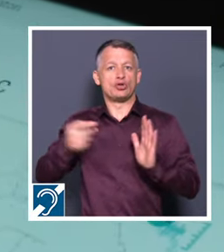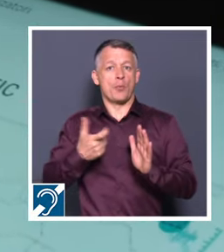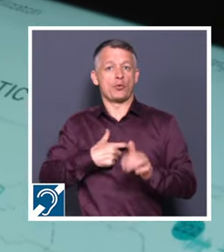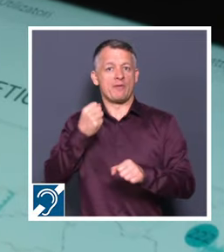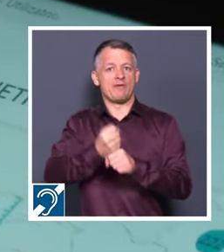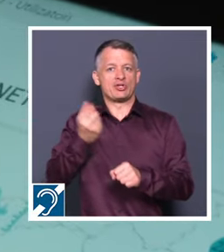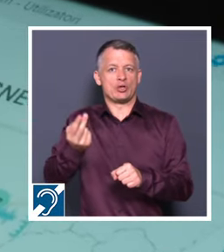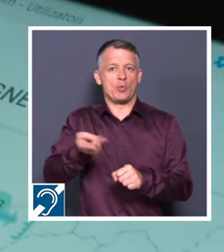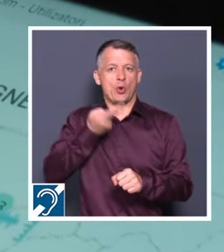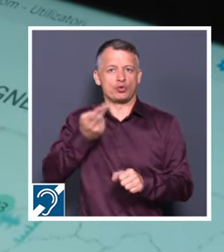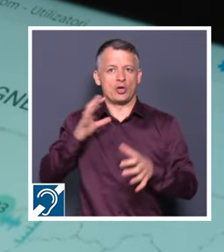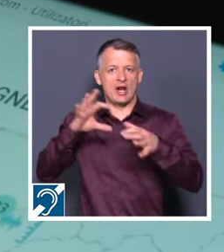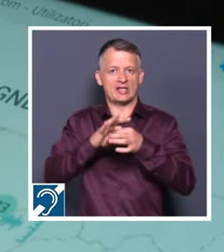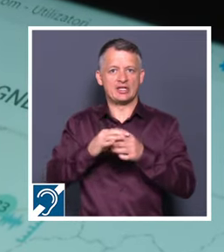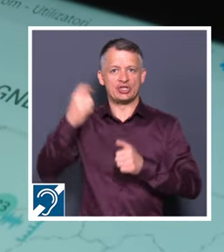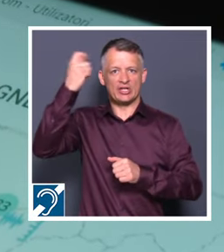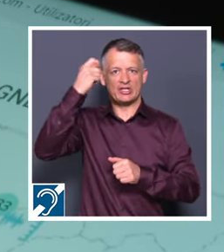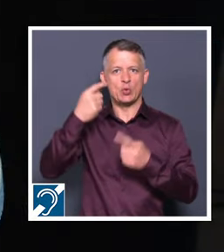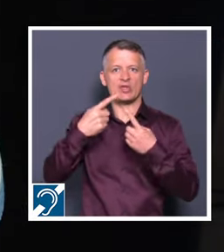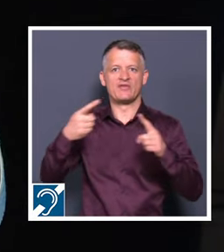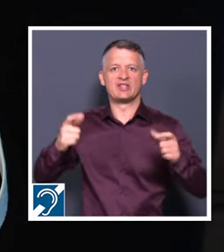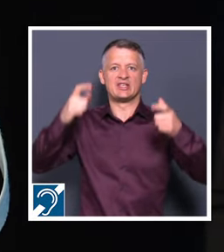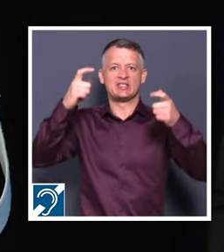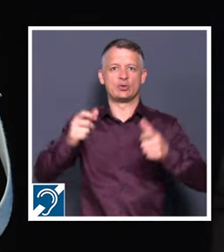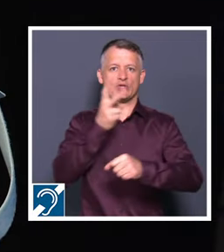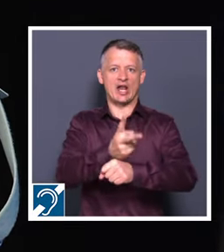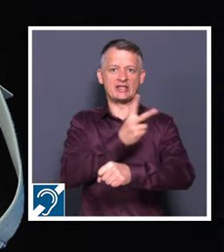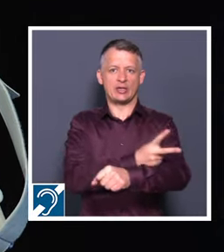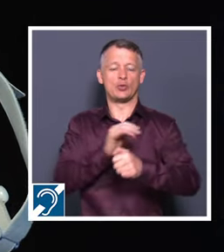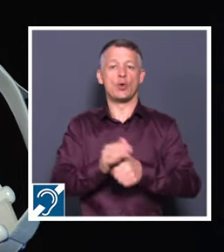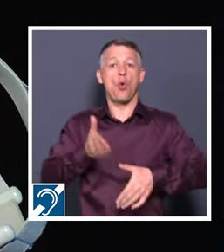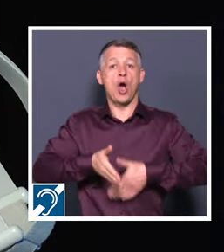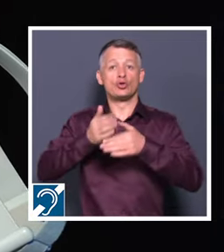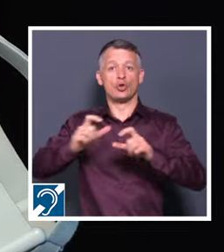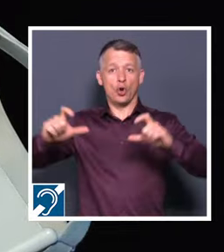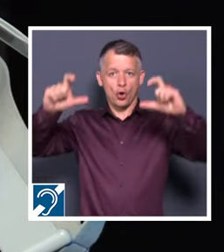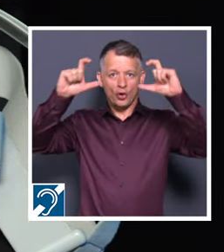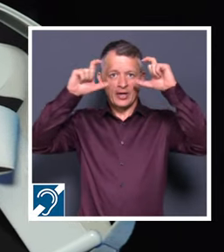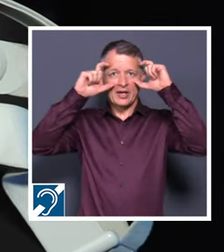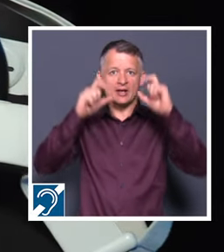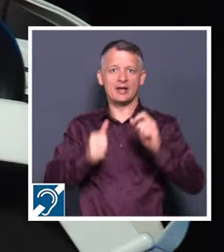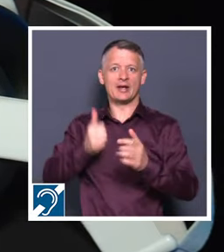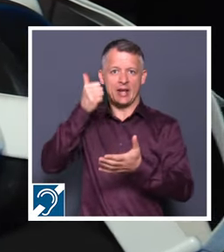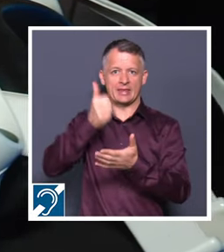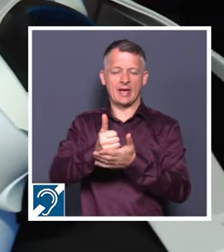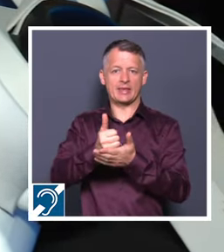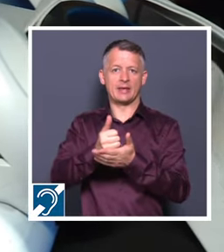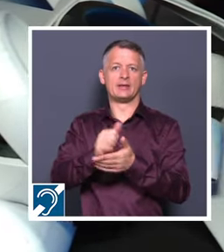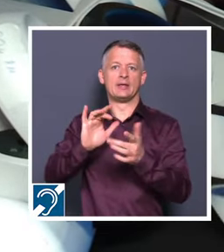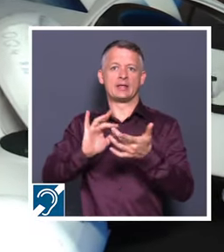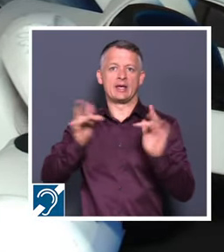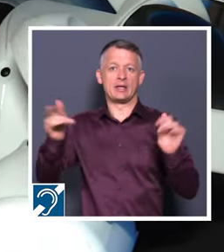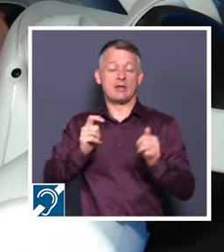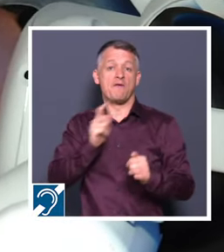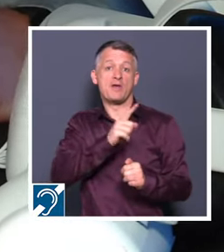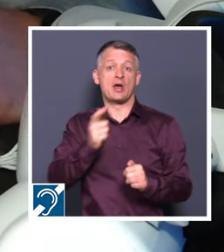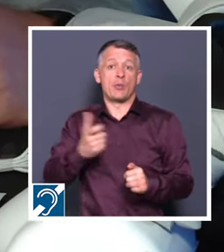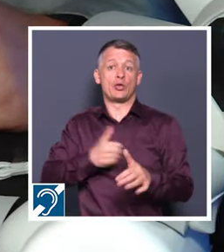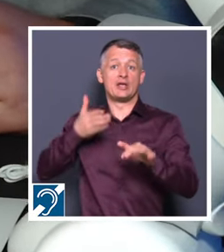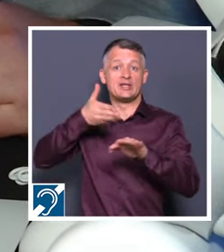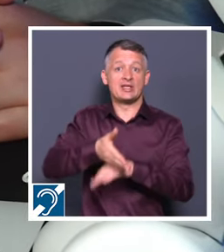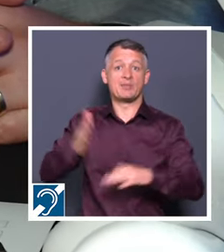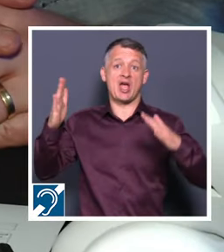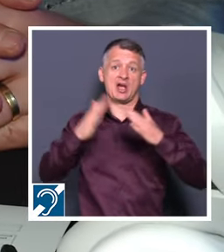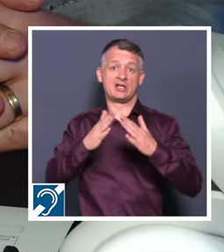ușoară relația cetățenilor cu diverse instituții. Cu ajutorul unor ochelari de realitate virtuală, fiecare dintre noi am putea intra chiar